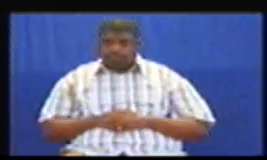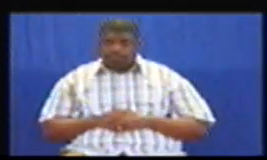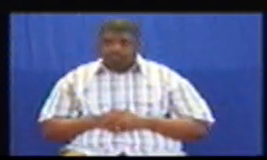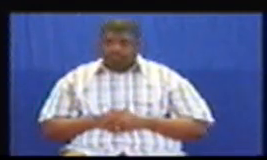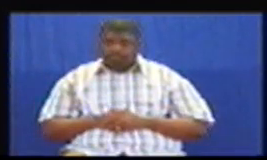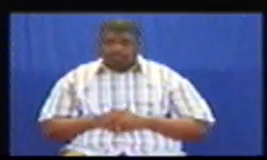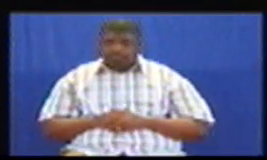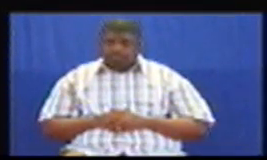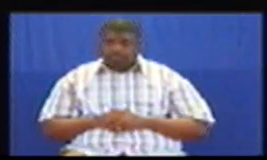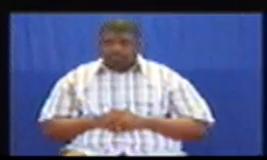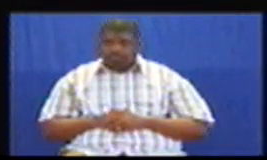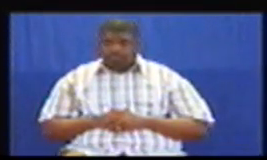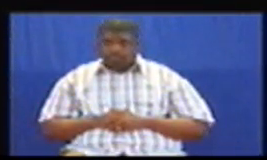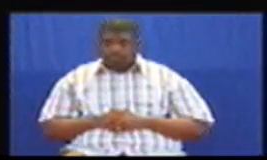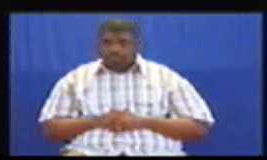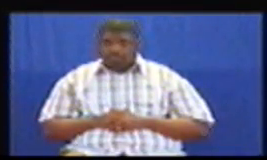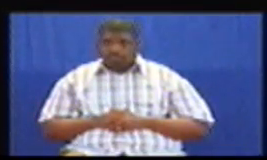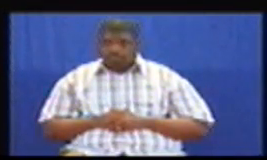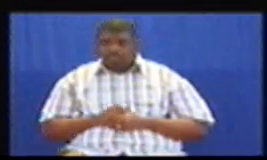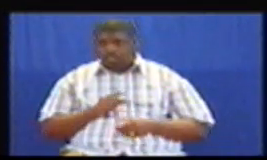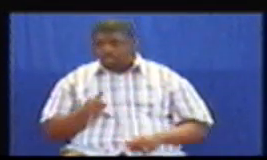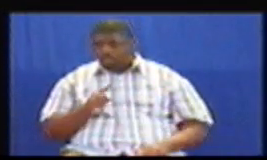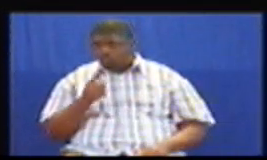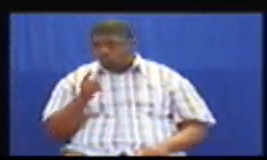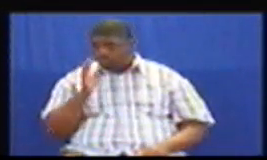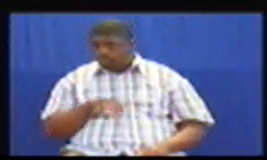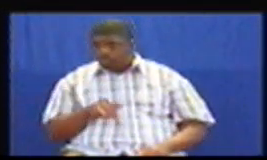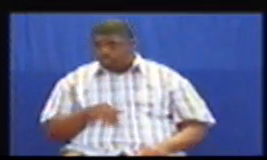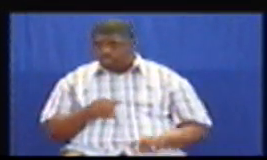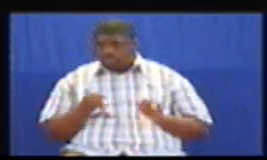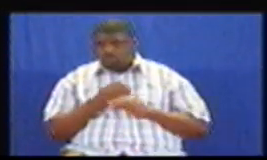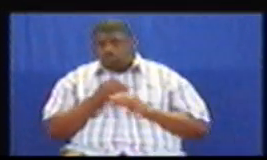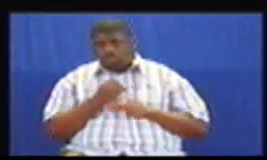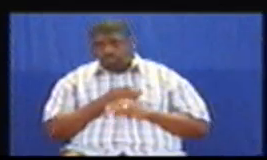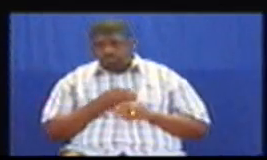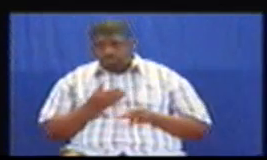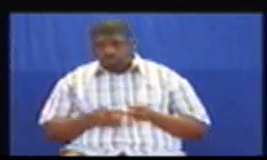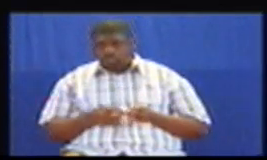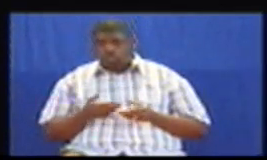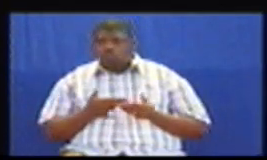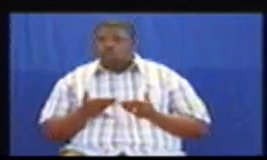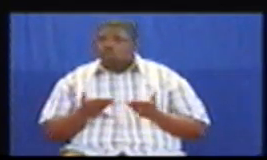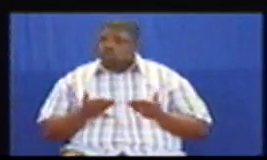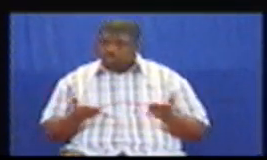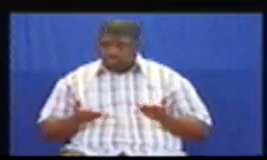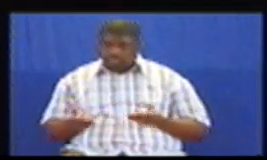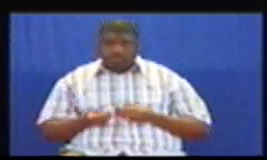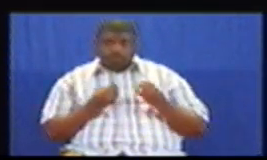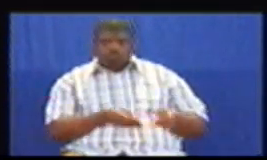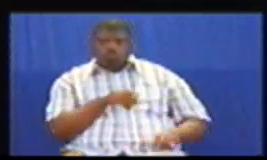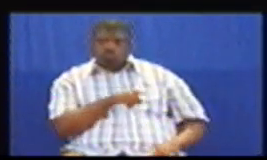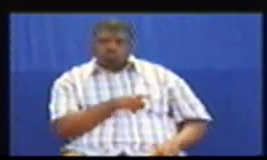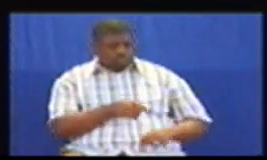dakika moja Mheshimiwa Speaker niweze kuwind up, kama kuna malalamiko yoyote yanapelekwa huko na